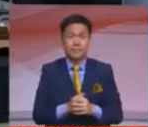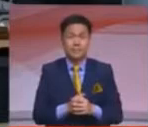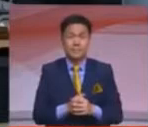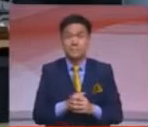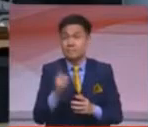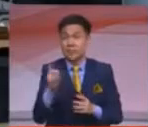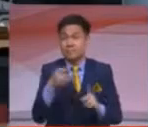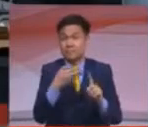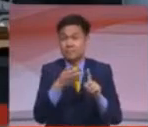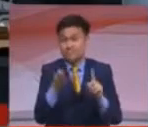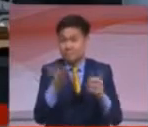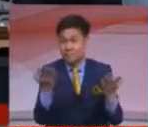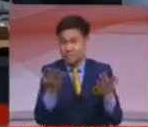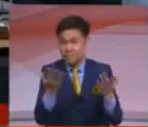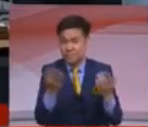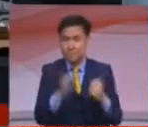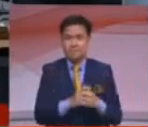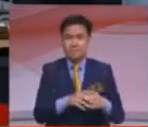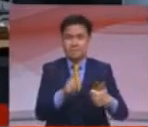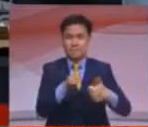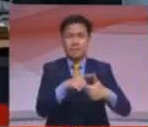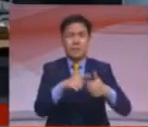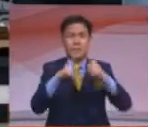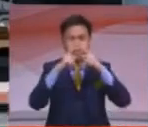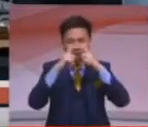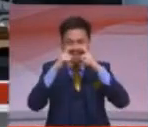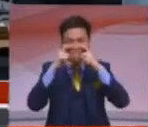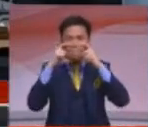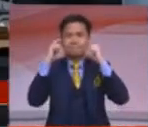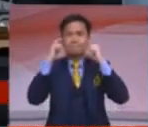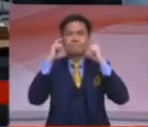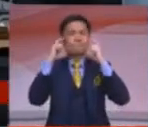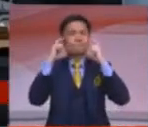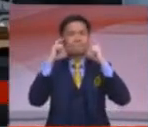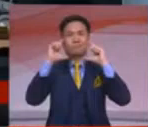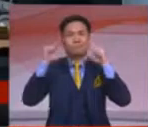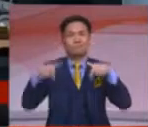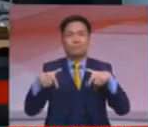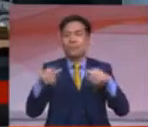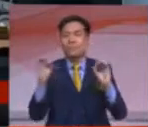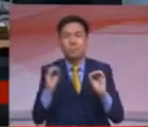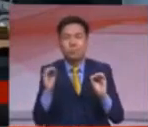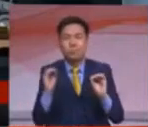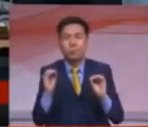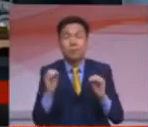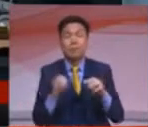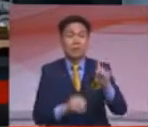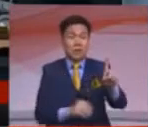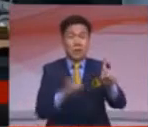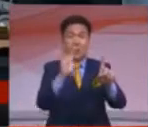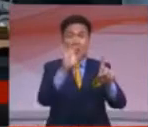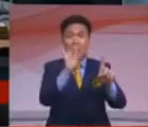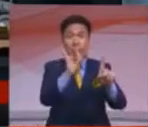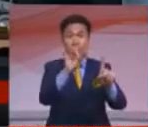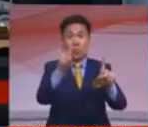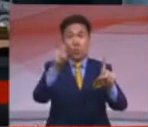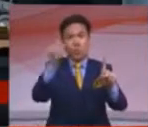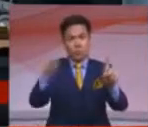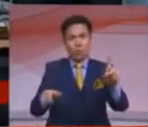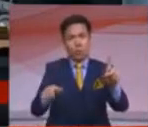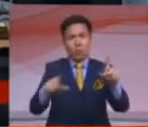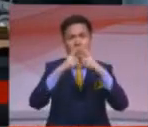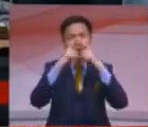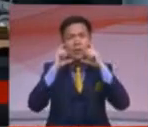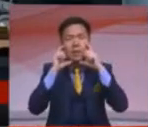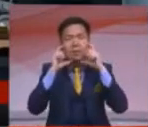kesalahan adalah tidak memakai pelitup muka seramai 182 orang,